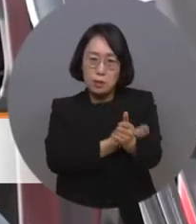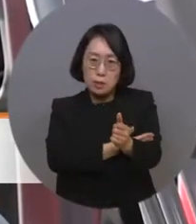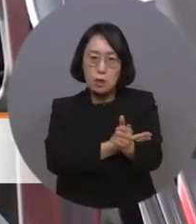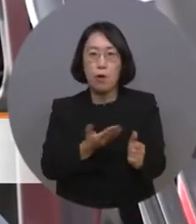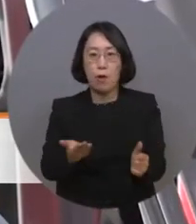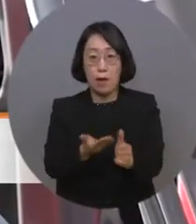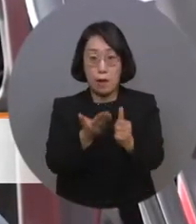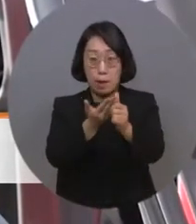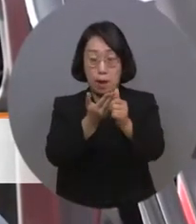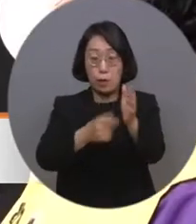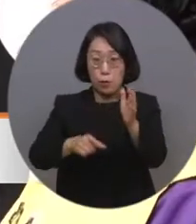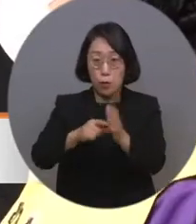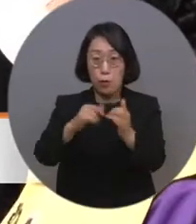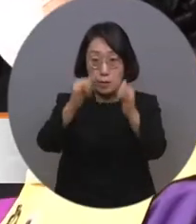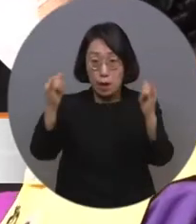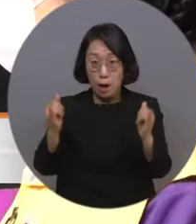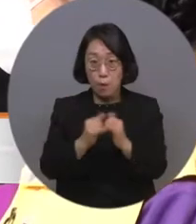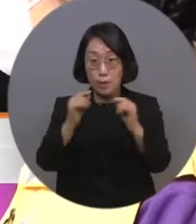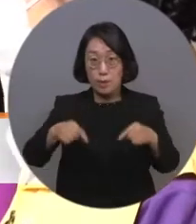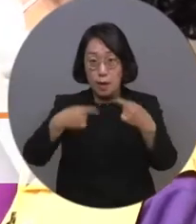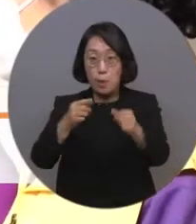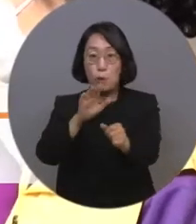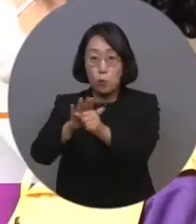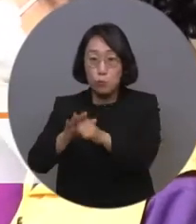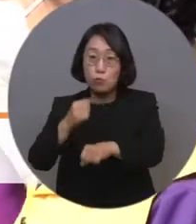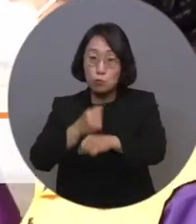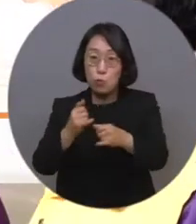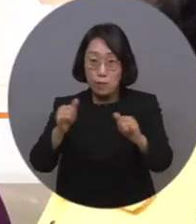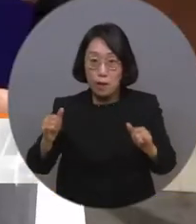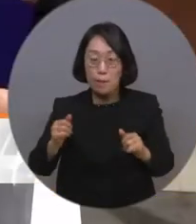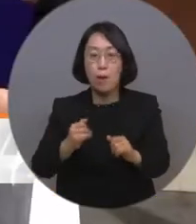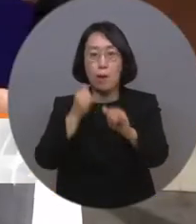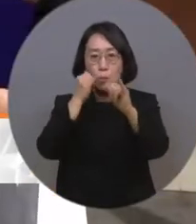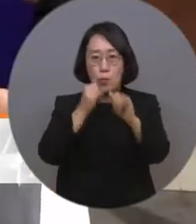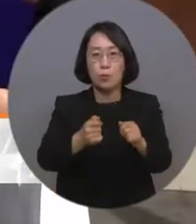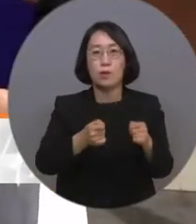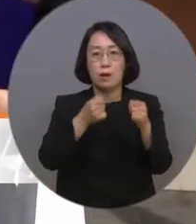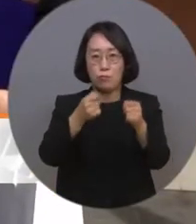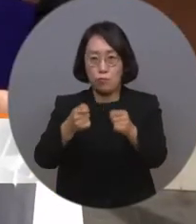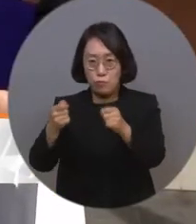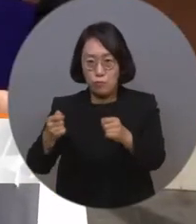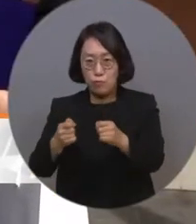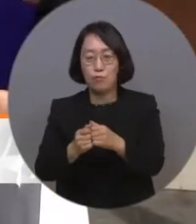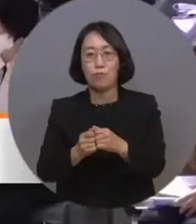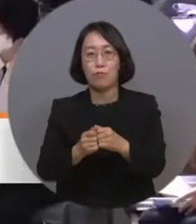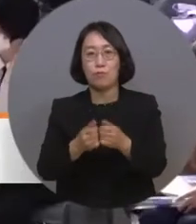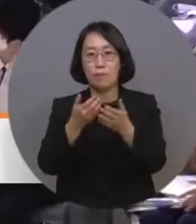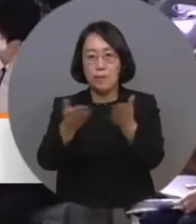사회 참여 확대 등에 기여한 이들에게는 원주시장 표창과 원주시 의회